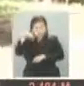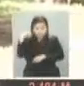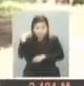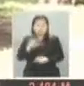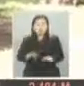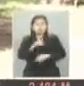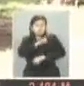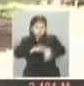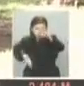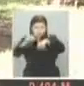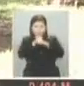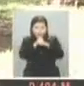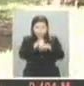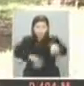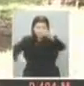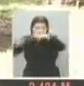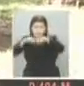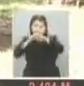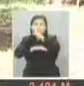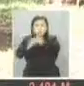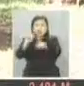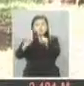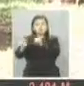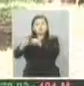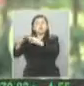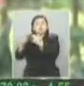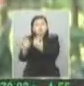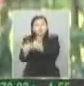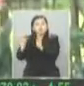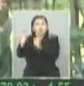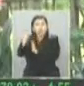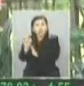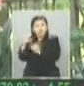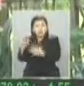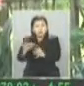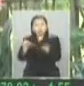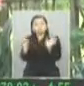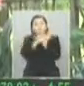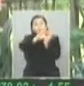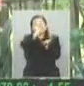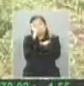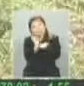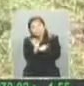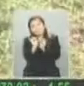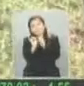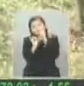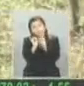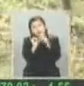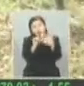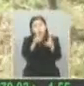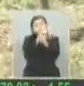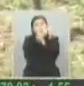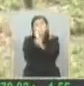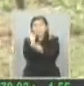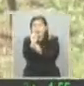พิการและช้างชราให้มีความสุขในช่วงสุดท้ายของชีวิตแล้วเมื่อพวกมันล้มลงกระดูกก็จะถูกนำไปฝังภายในสุสาน